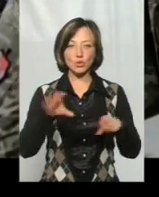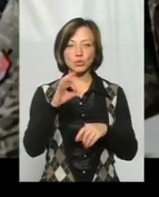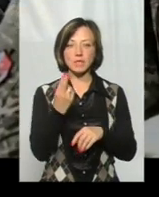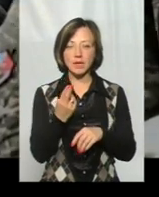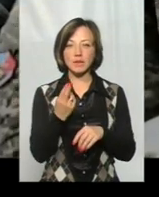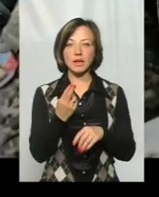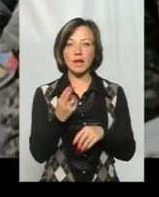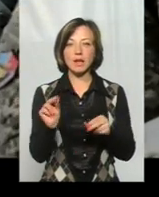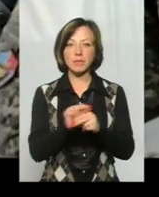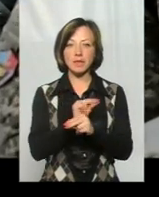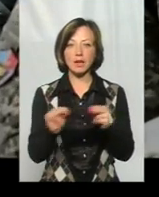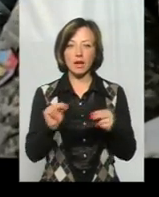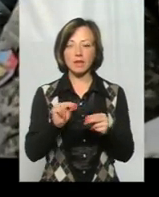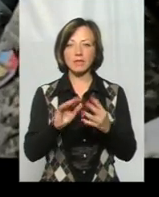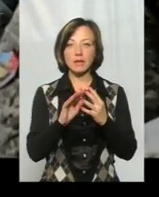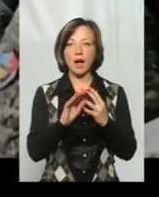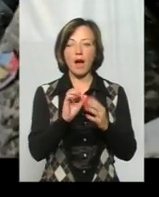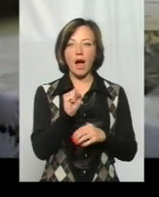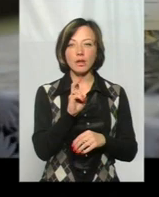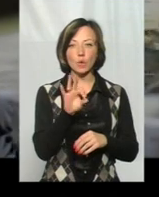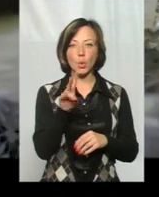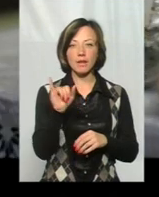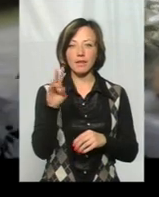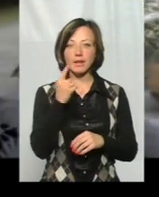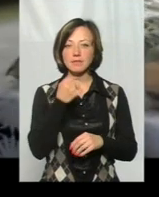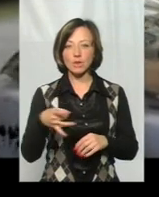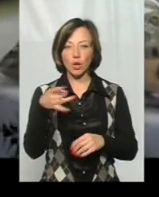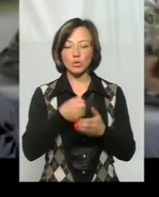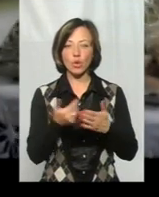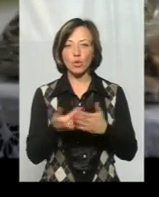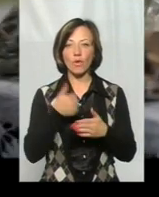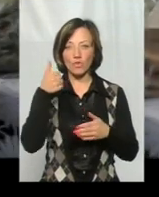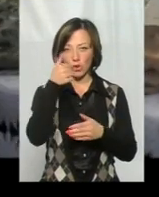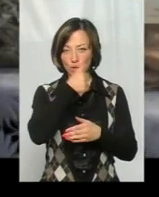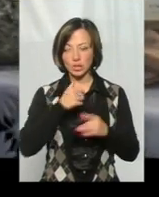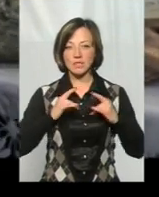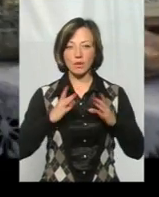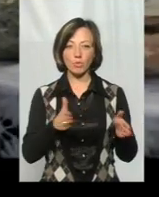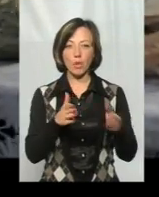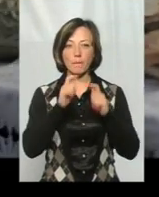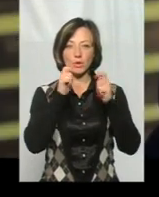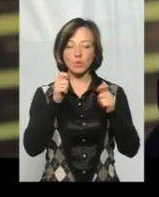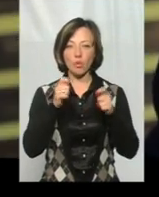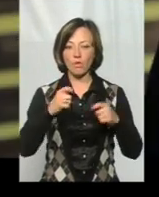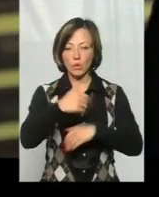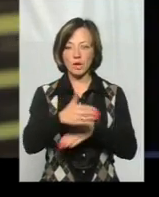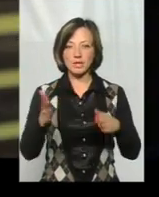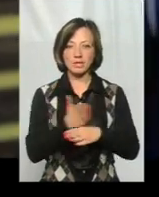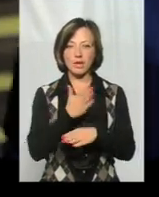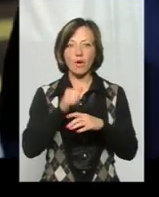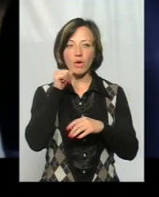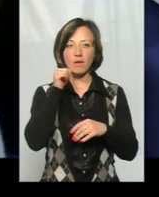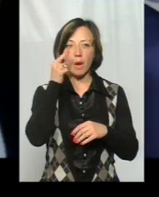соціальної апітерапії в Антонінах, що на Красилівщині. Вже до новорічних свят атовці підготували подарункову серію